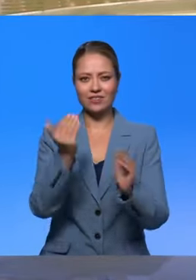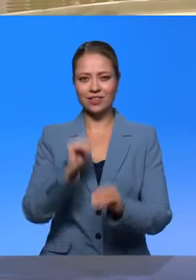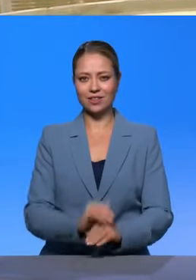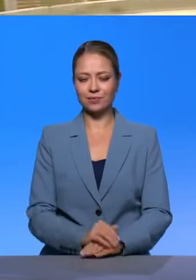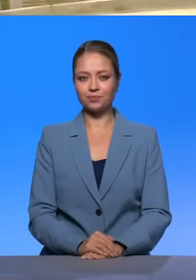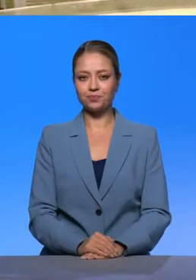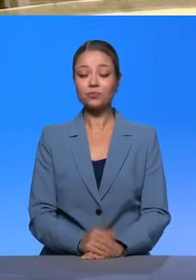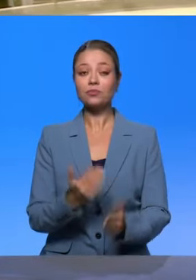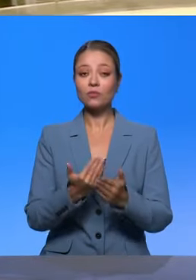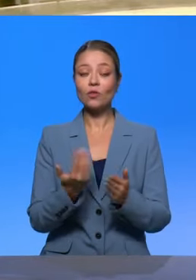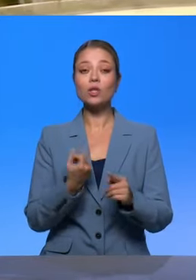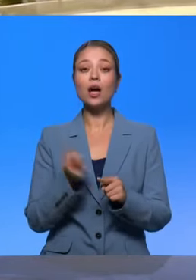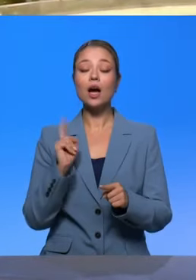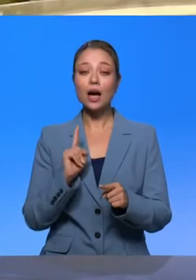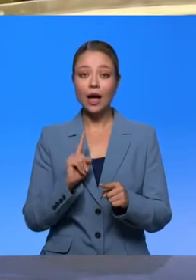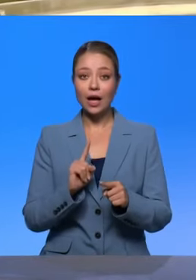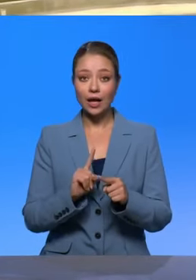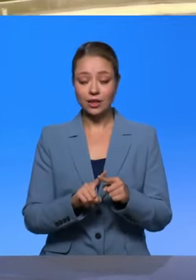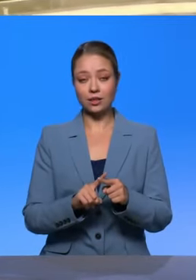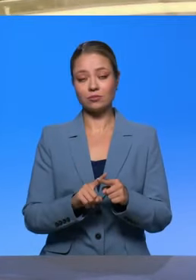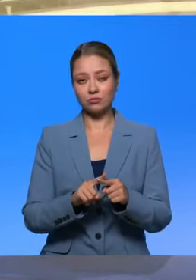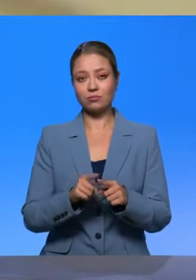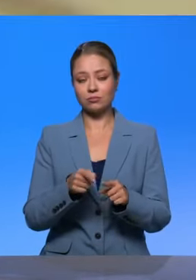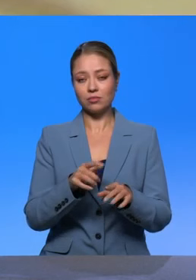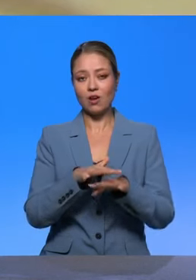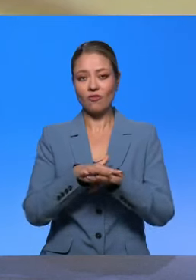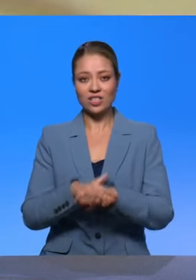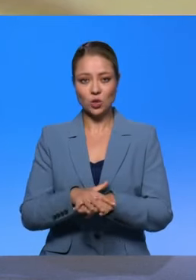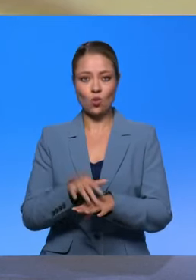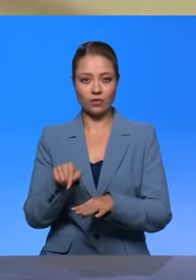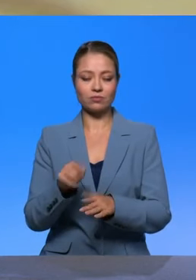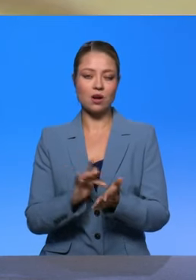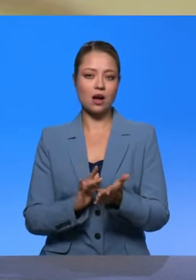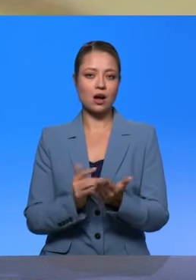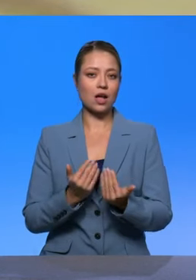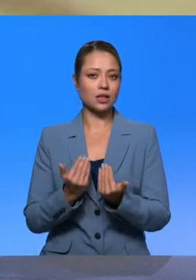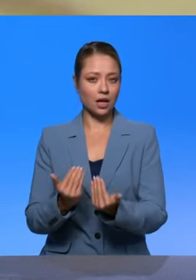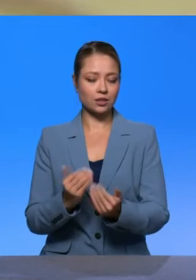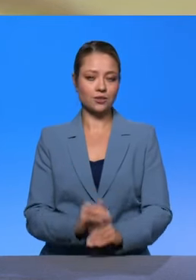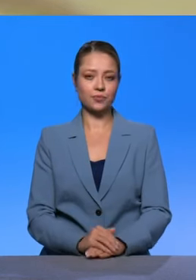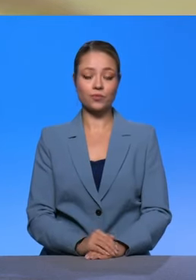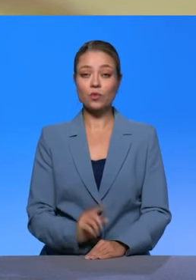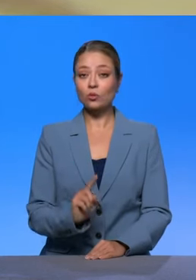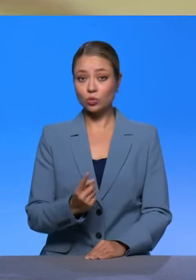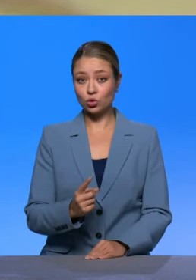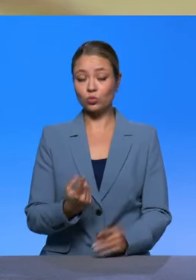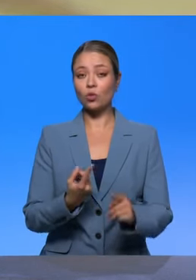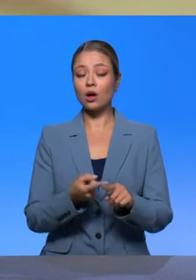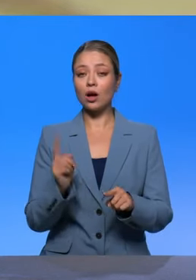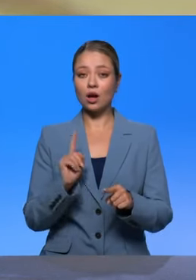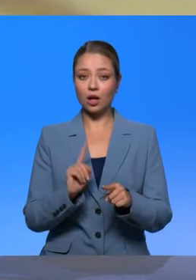именно этот механизм, он как раз и обыгрывается. Вот в этих гаданиях, потому что это становится предметом